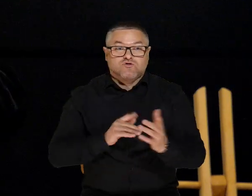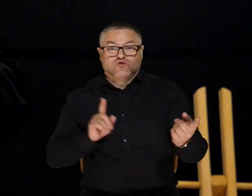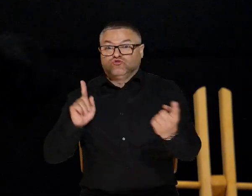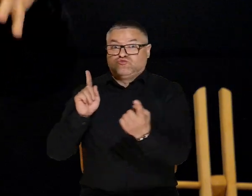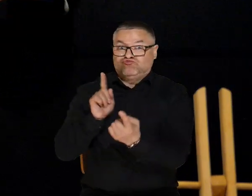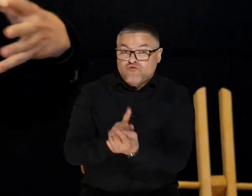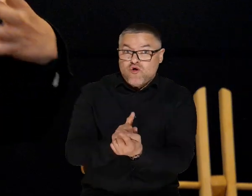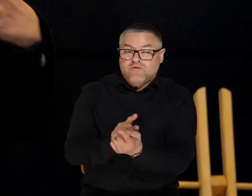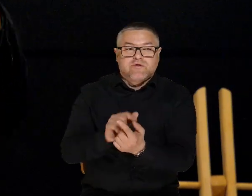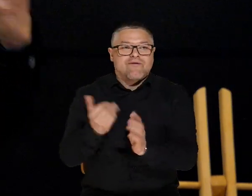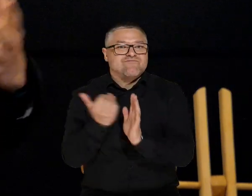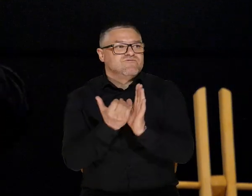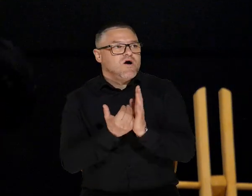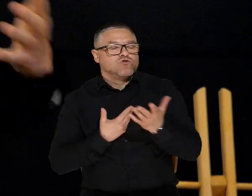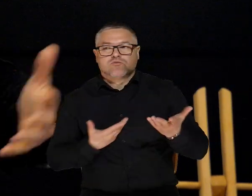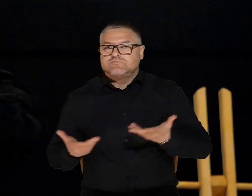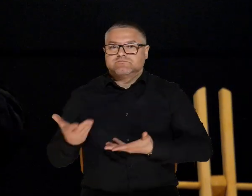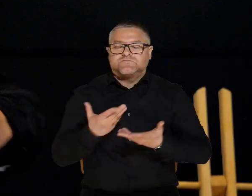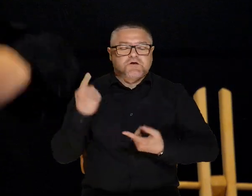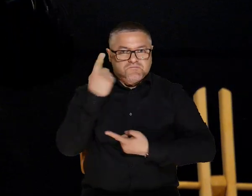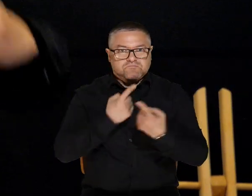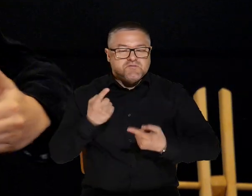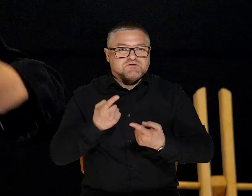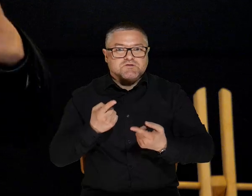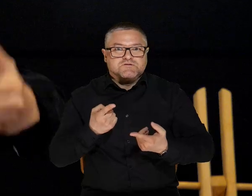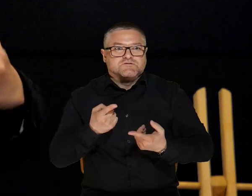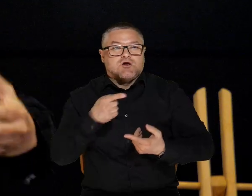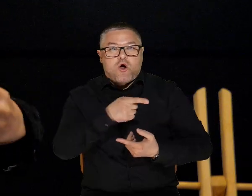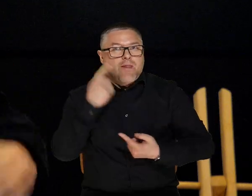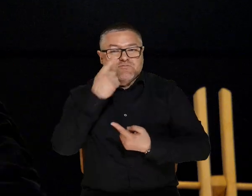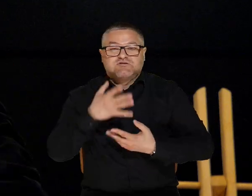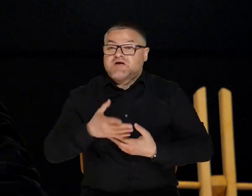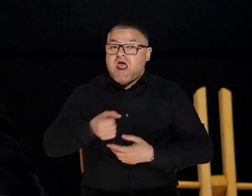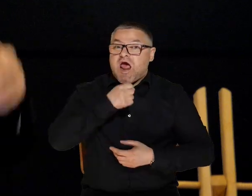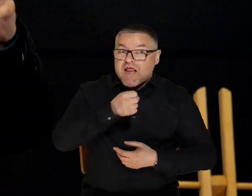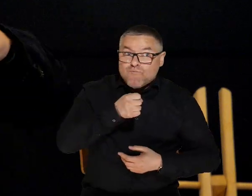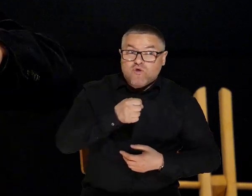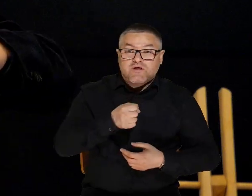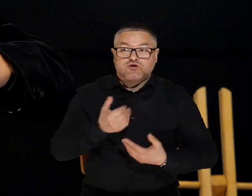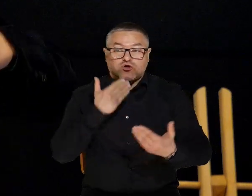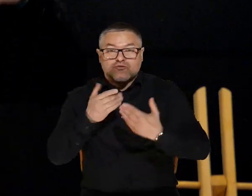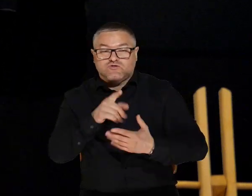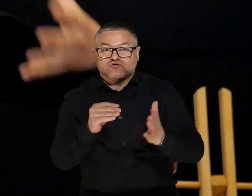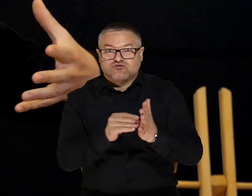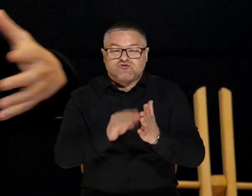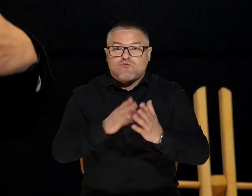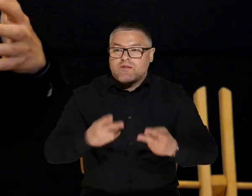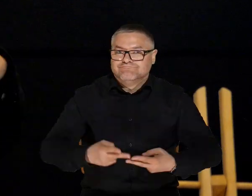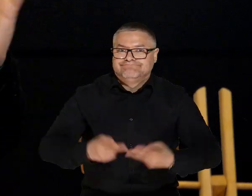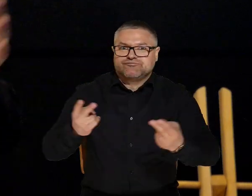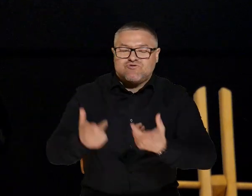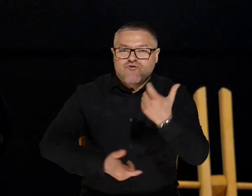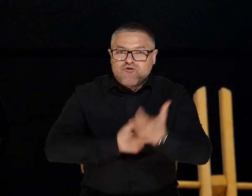z takim warunkiem, wyobrażam sobie, że taka rozmowa z reporterką może być właśnie też takim doświadczeniem. Potem jest upublicznienie